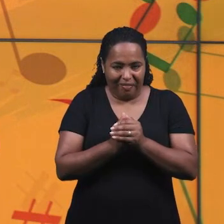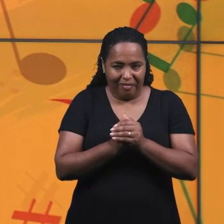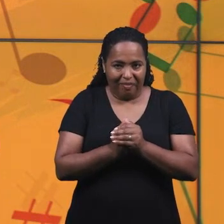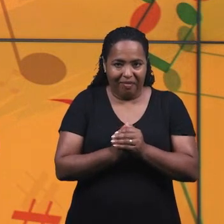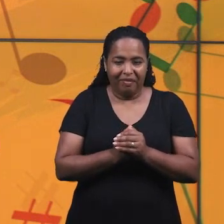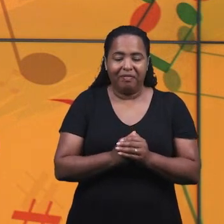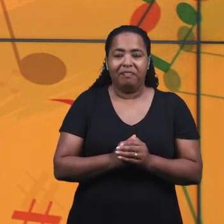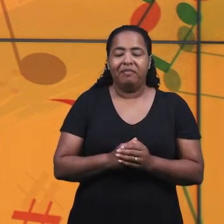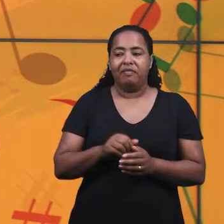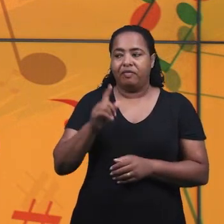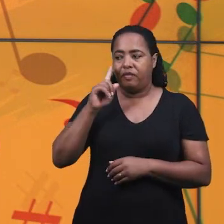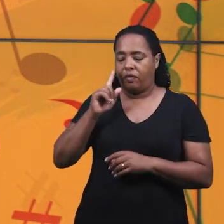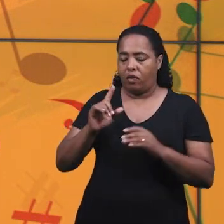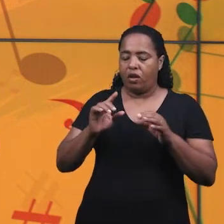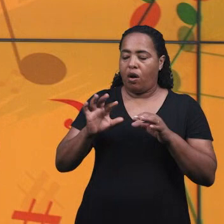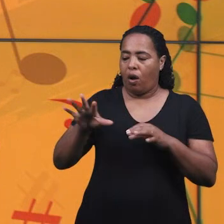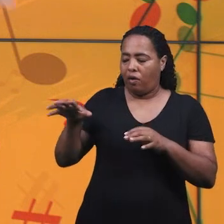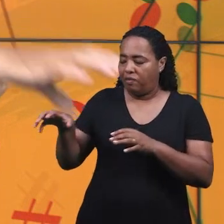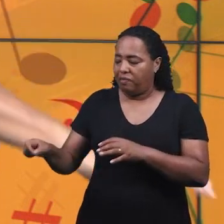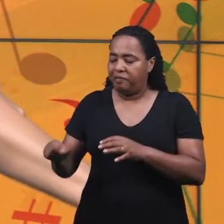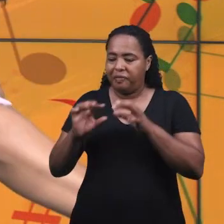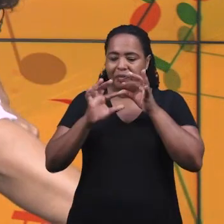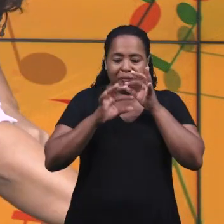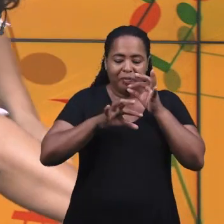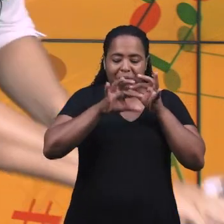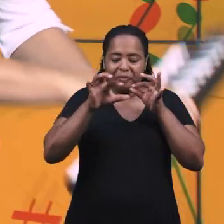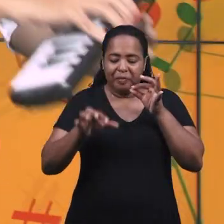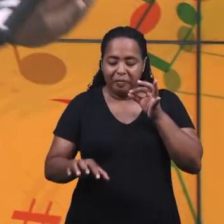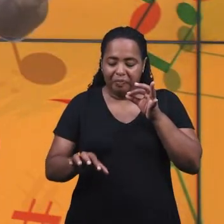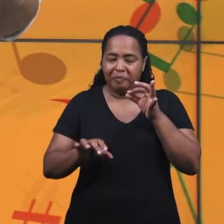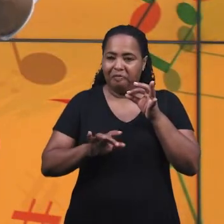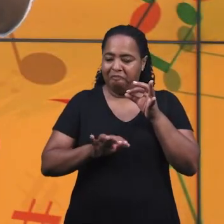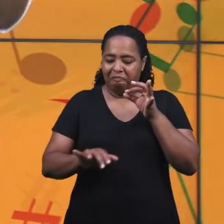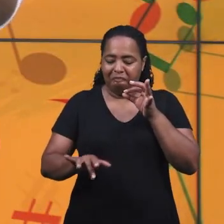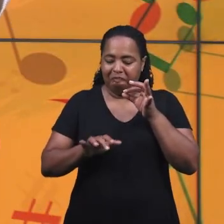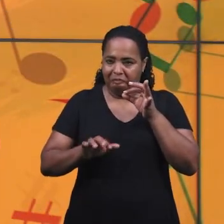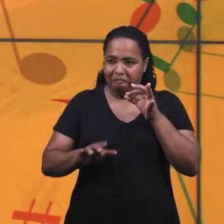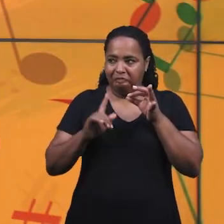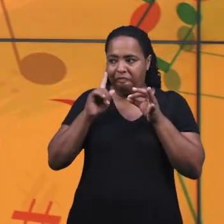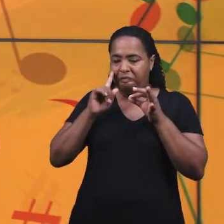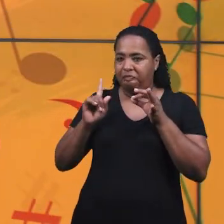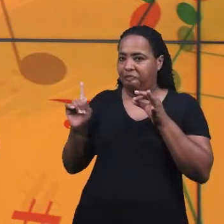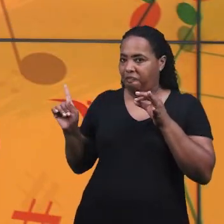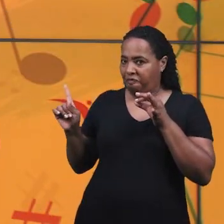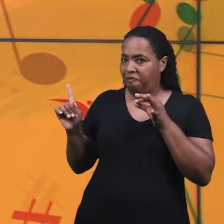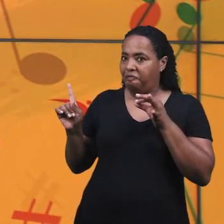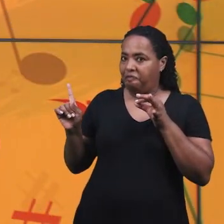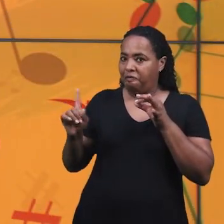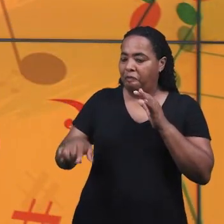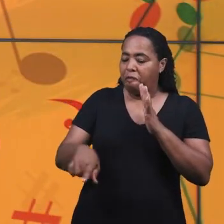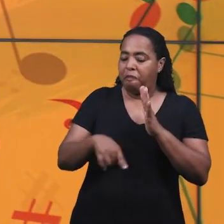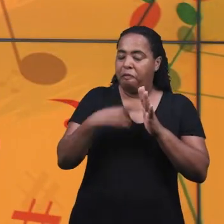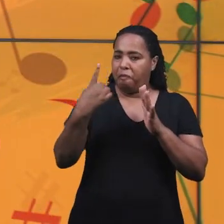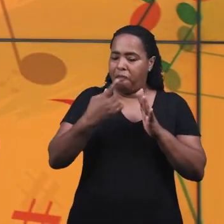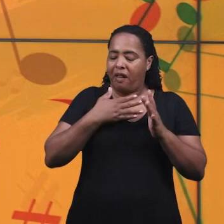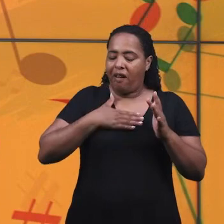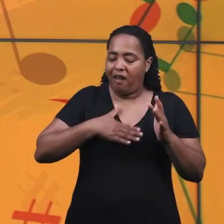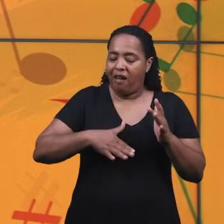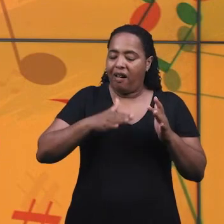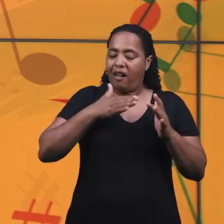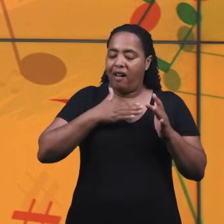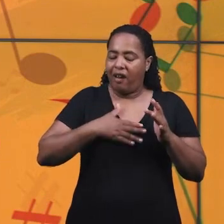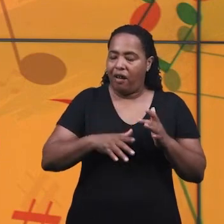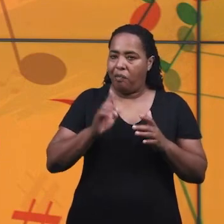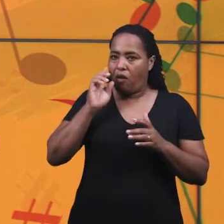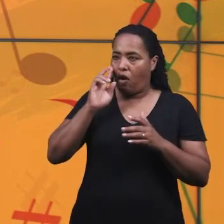Amen. Donc, je vais prendre ma mélodica qui est là, et on va passer cette première fois